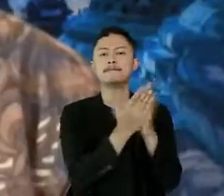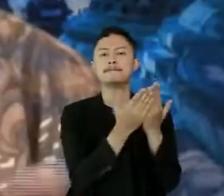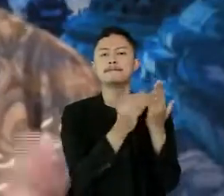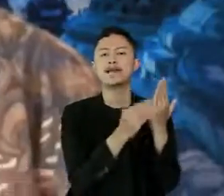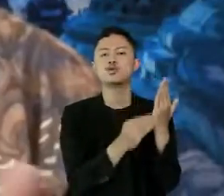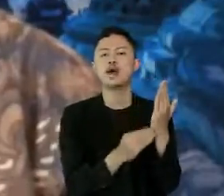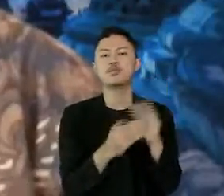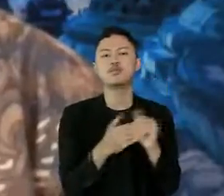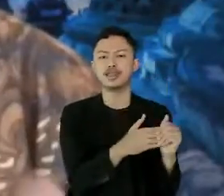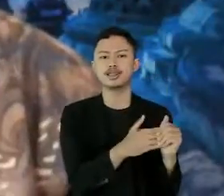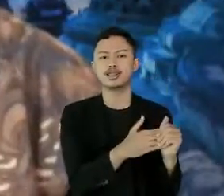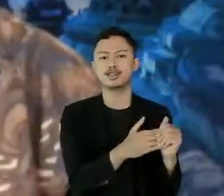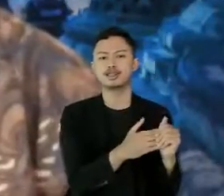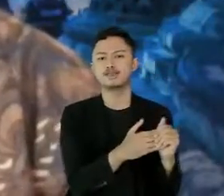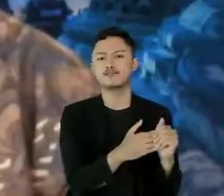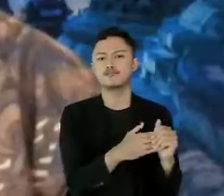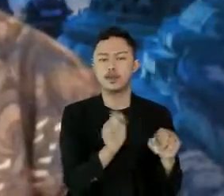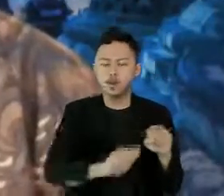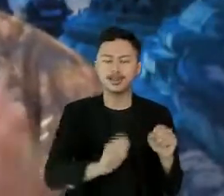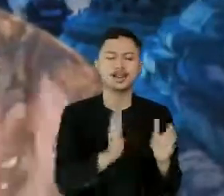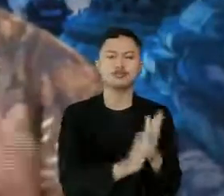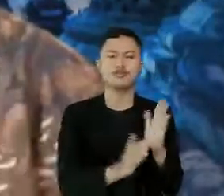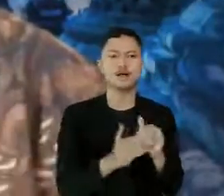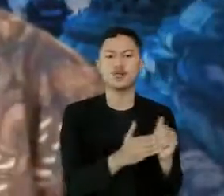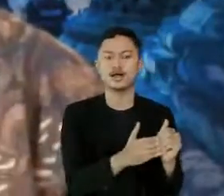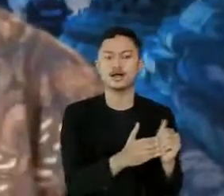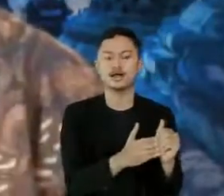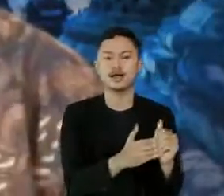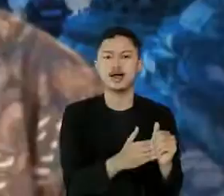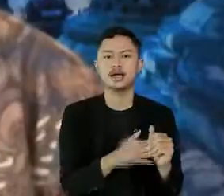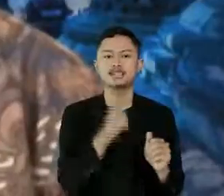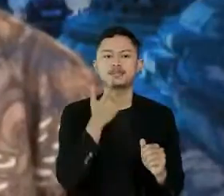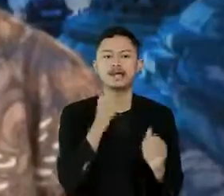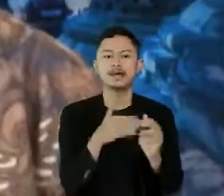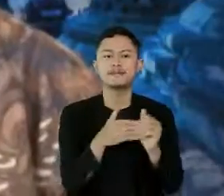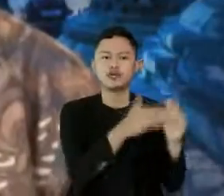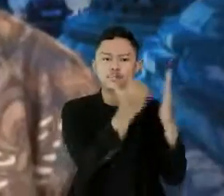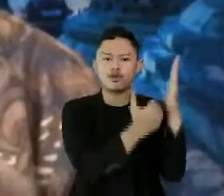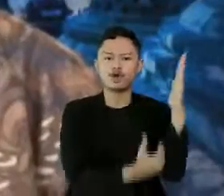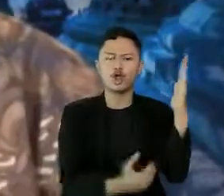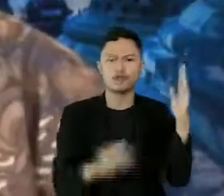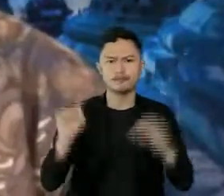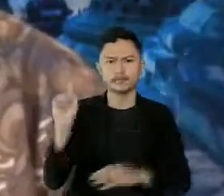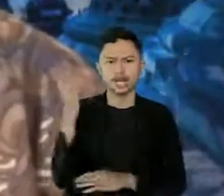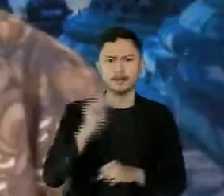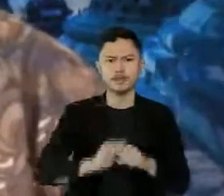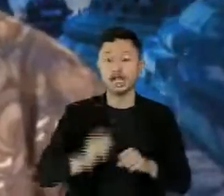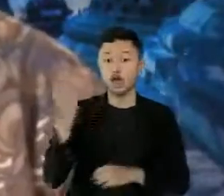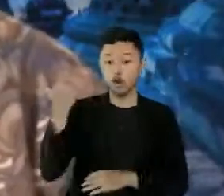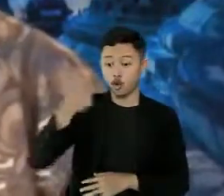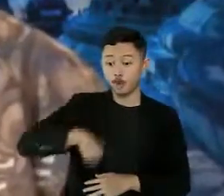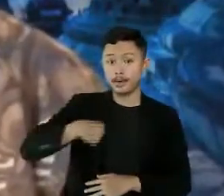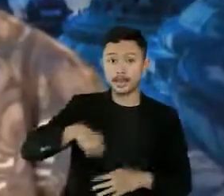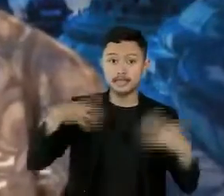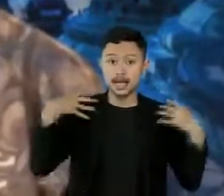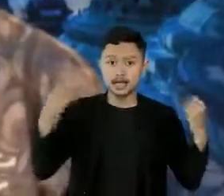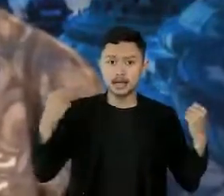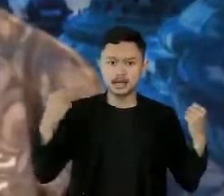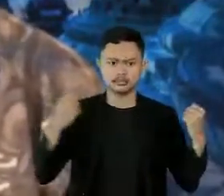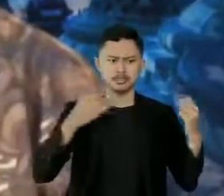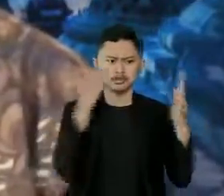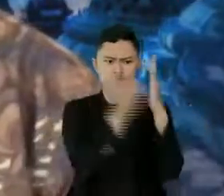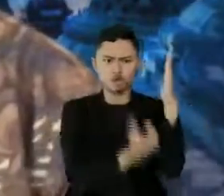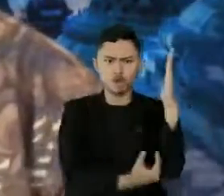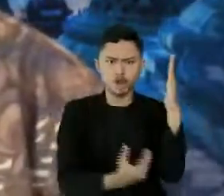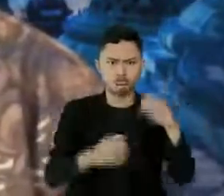pelaku sektor usaha kami, khususnya hotel dan restoran, sudah punya pegang panduan prokes yang paling awal. Waktu itu Kemenkes belum